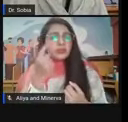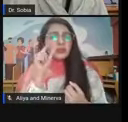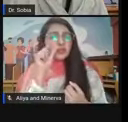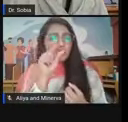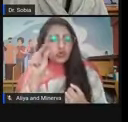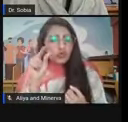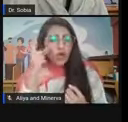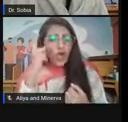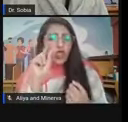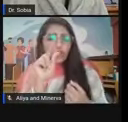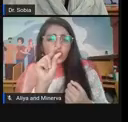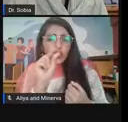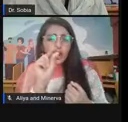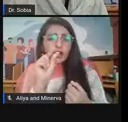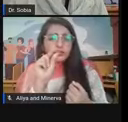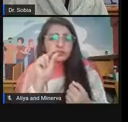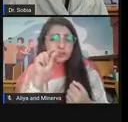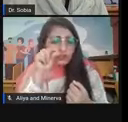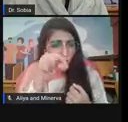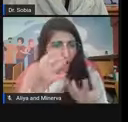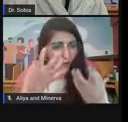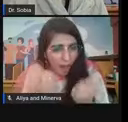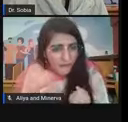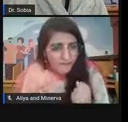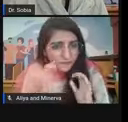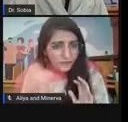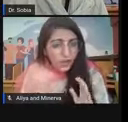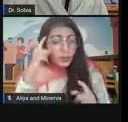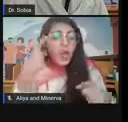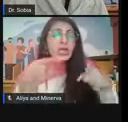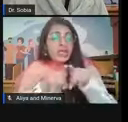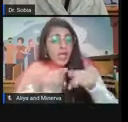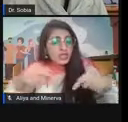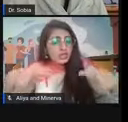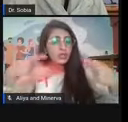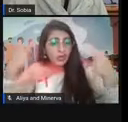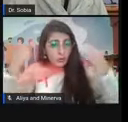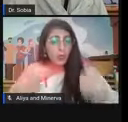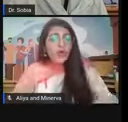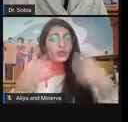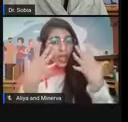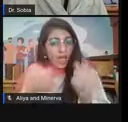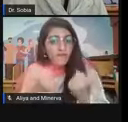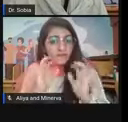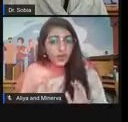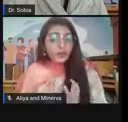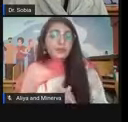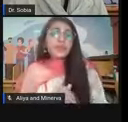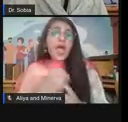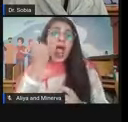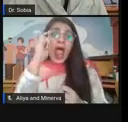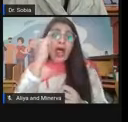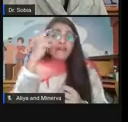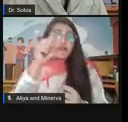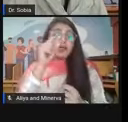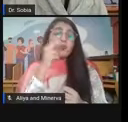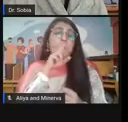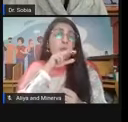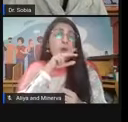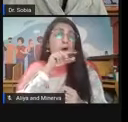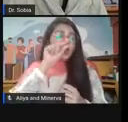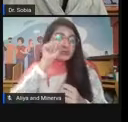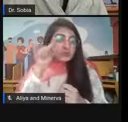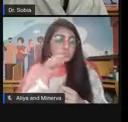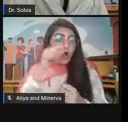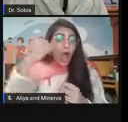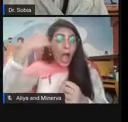प्रोट्रूडिंग आउट ऑफ द बॉडी. It's just with the body, leveled with the body. If the nipple is going inside of the breast,